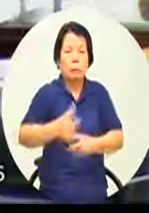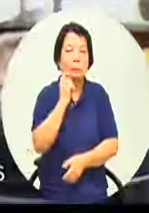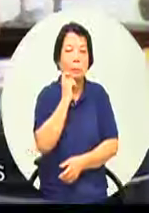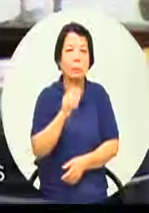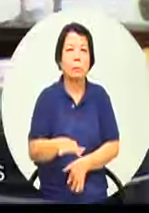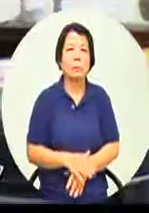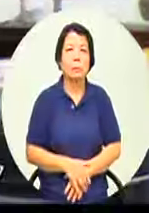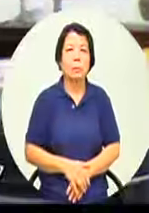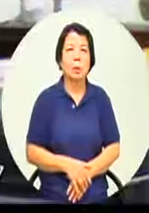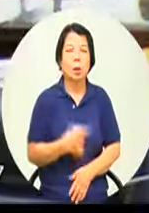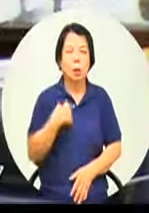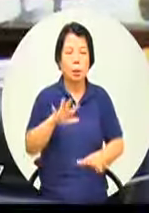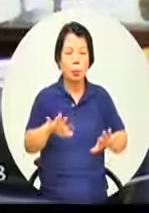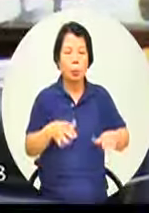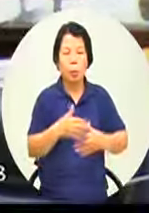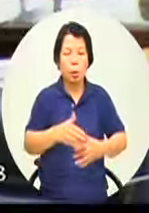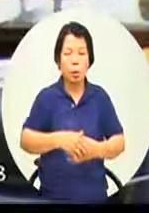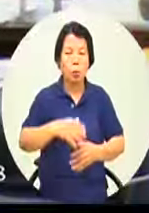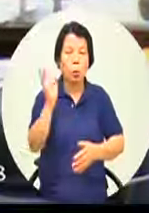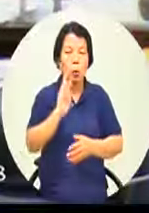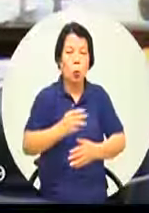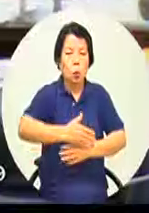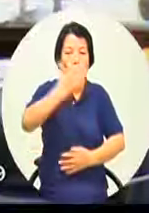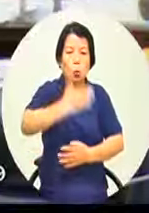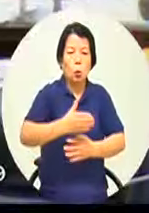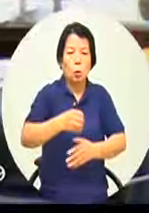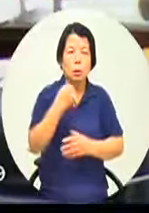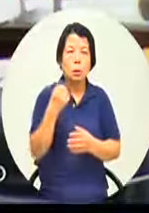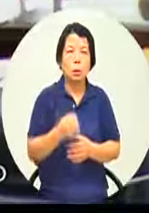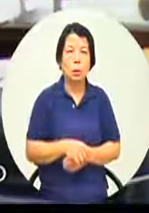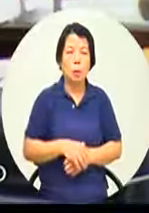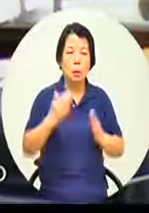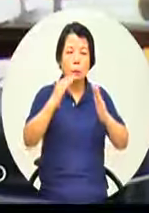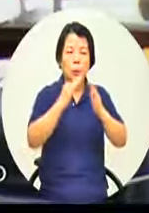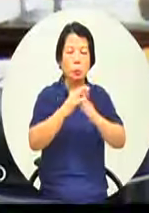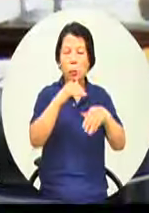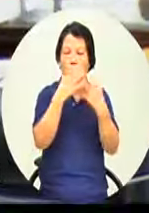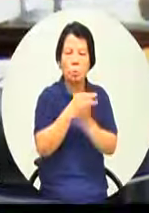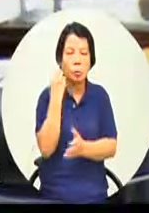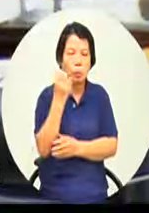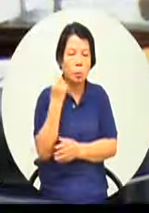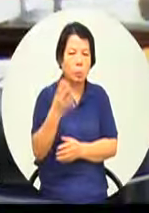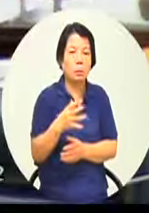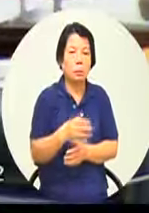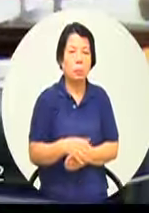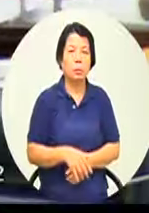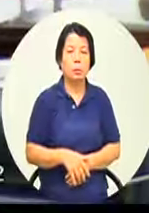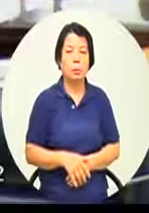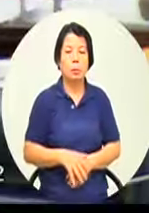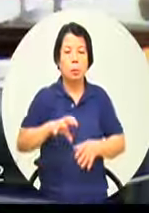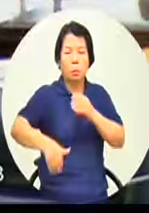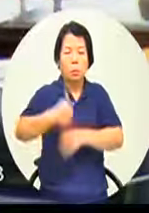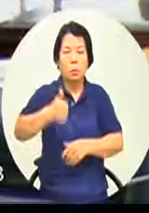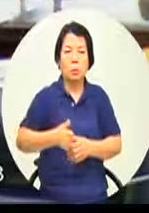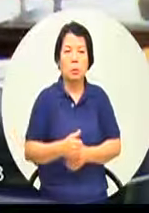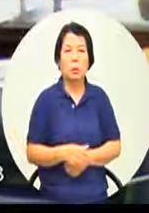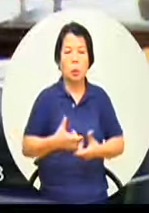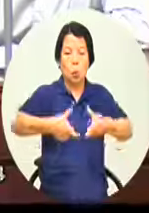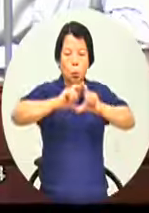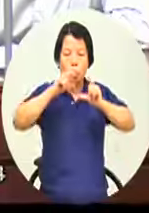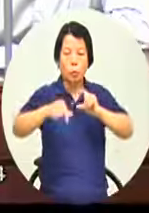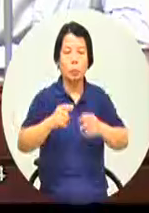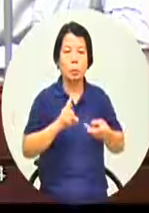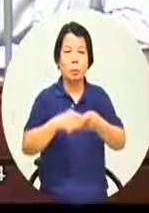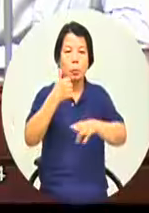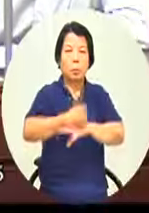总不可能叫我们做水闸门嘛，遐去规排厝拢新的呢，那怎么办呢，局长？ 请局长答报。 谢谢主席，谢谢